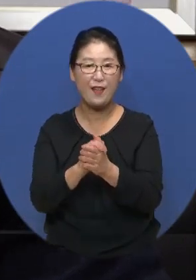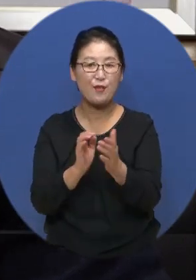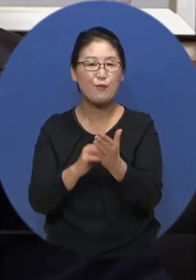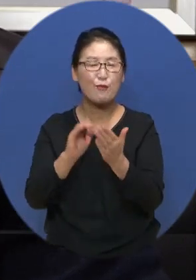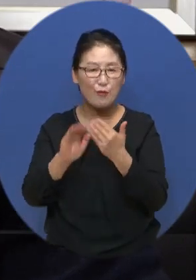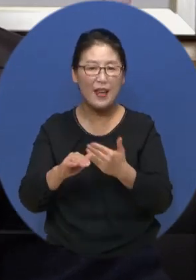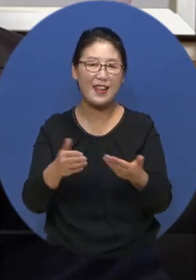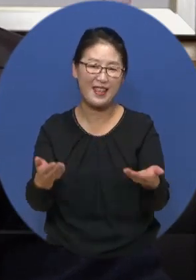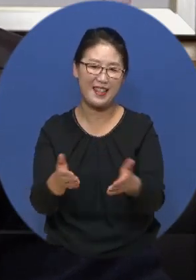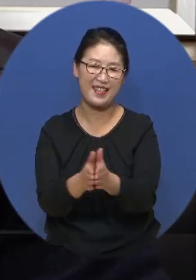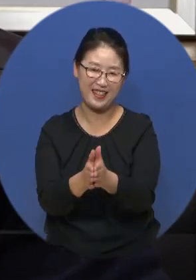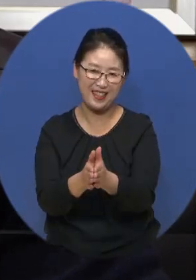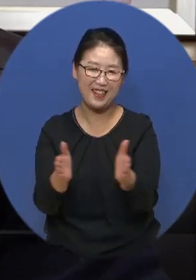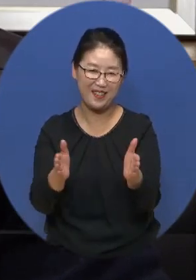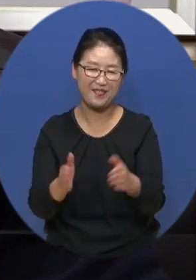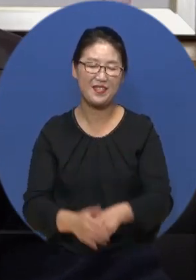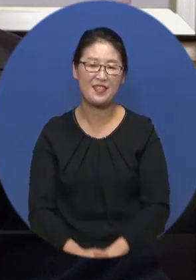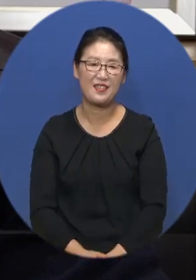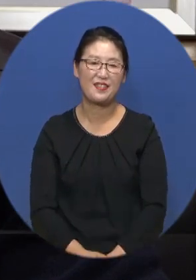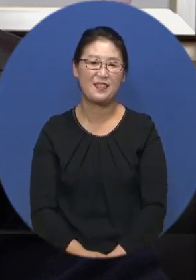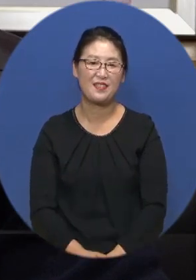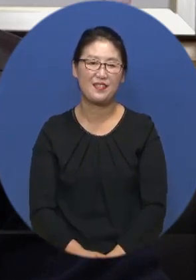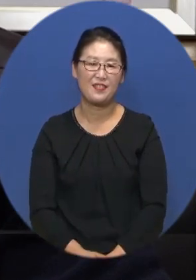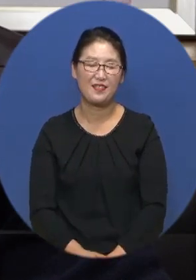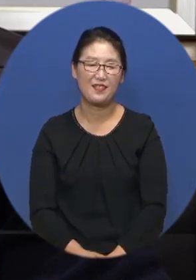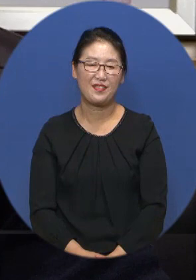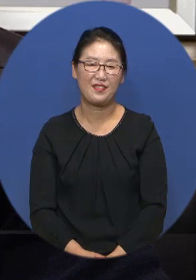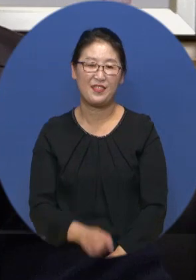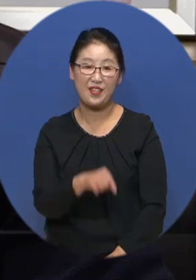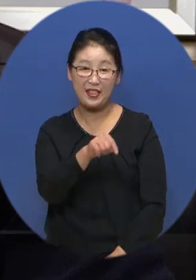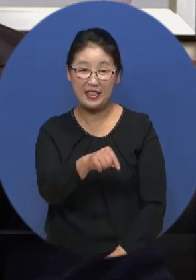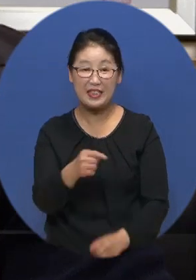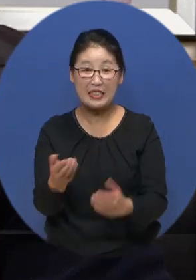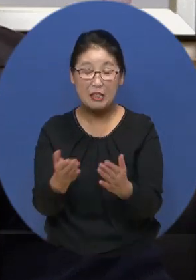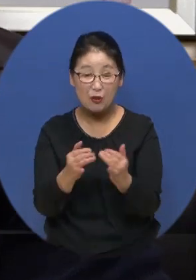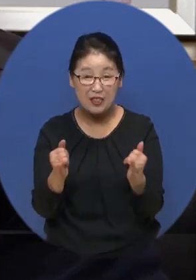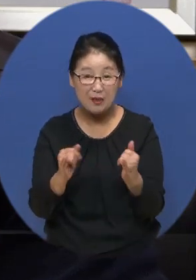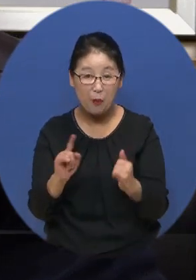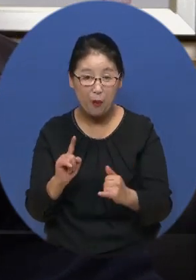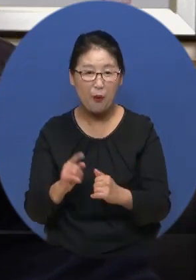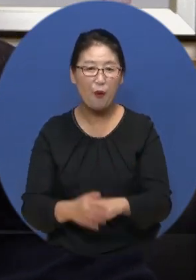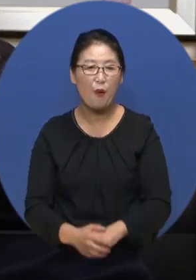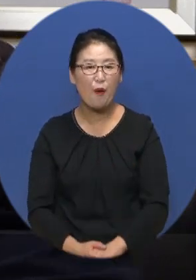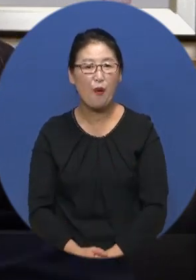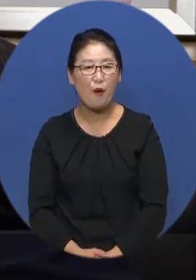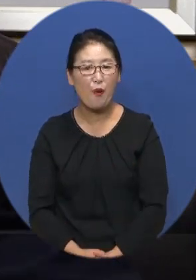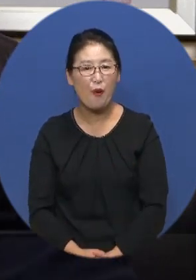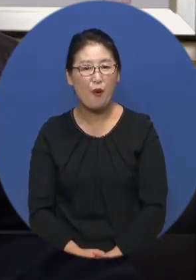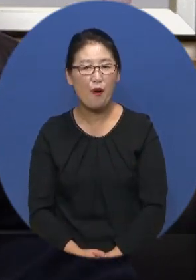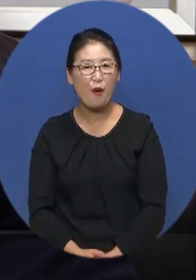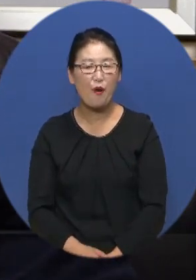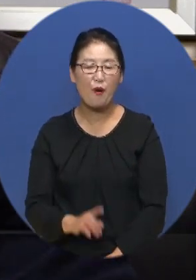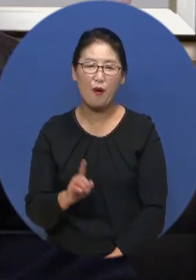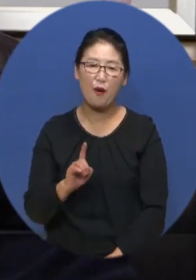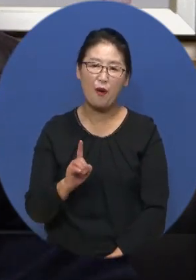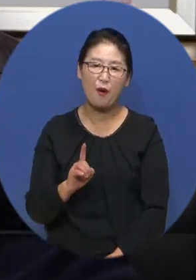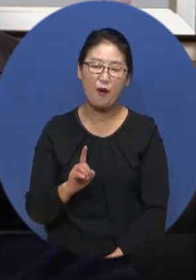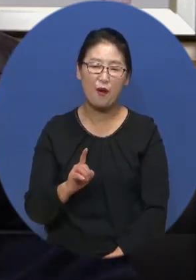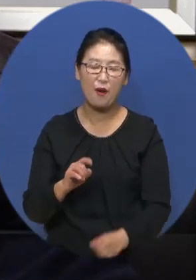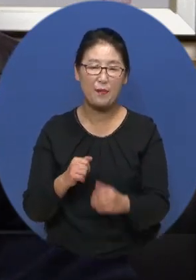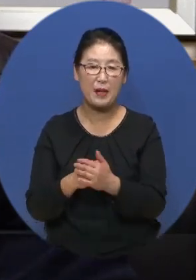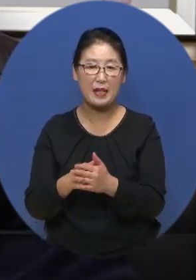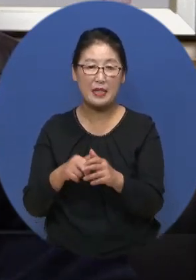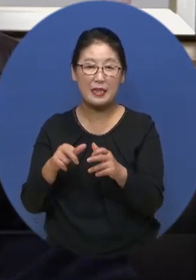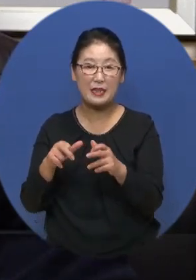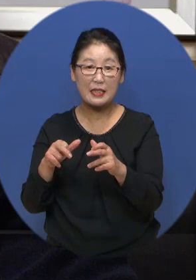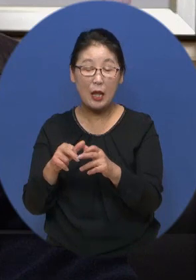하는데요. 일단 우리 친구들이 평소에 뭐 다른 사람들하고 이렇게 말을 많이 하지